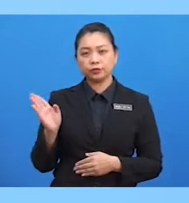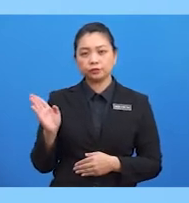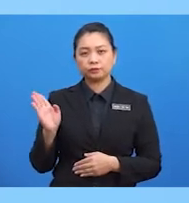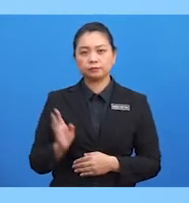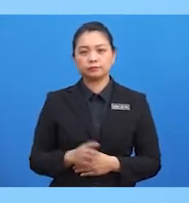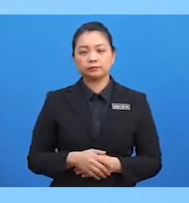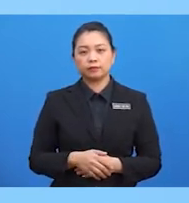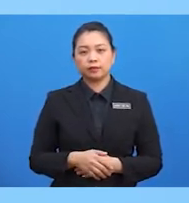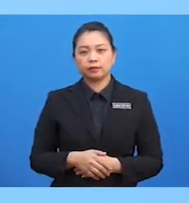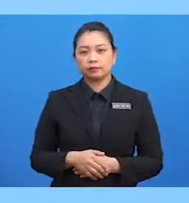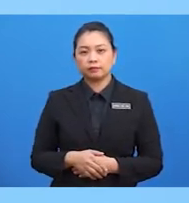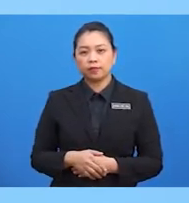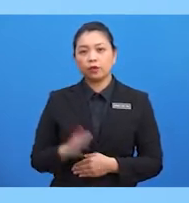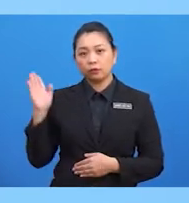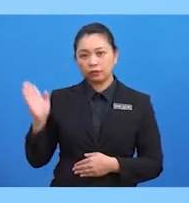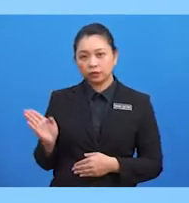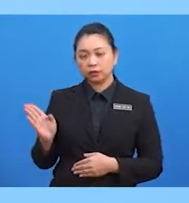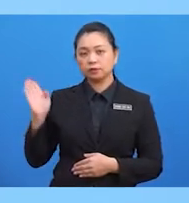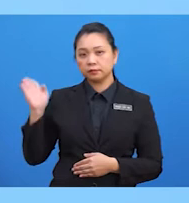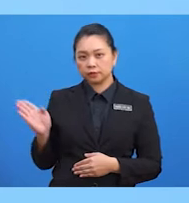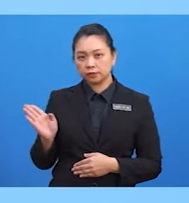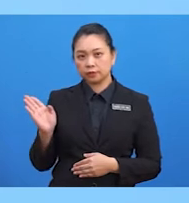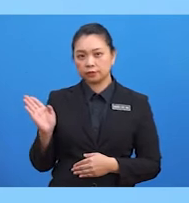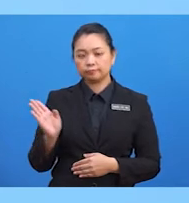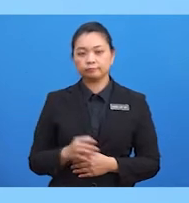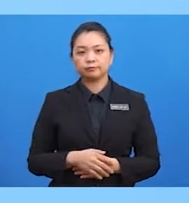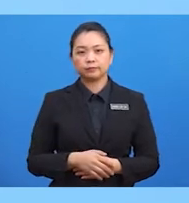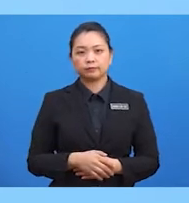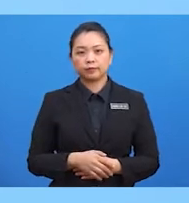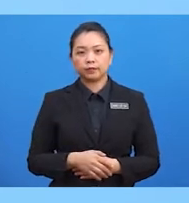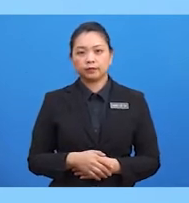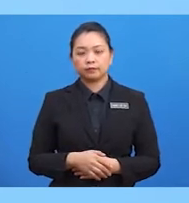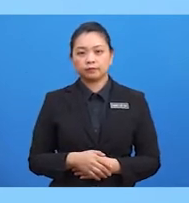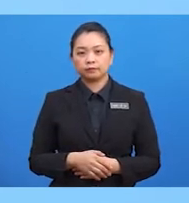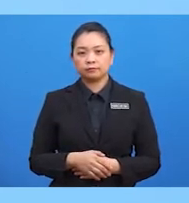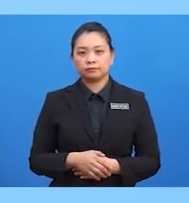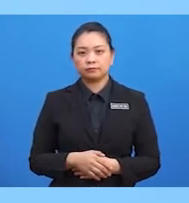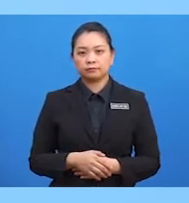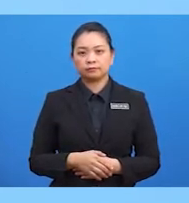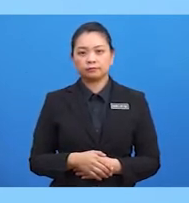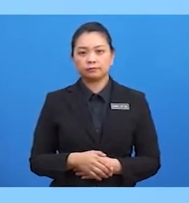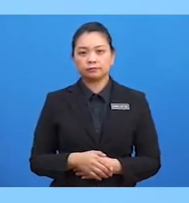meteorologi, oseanografi, glasiologi dan geologi.